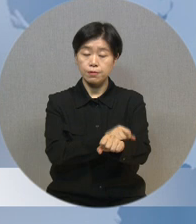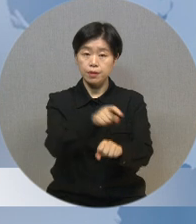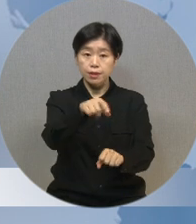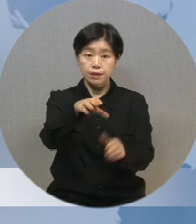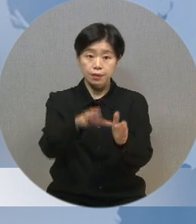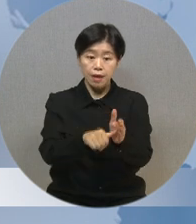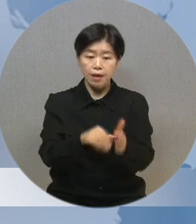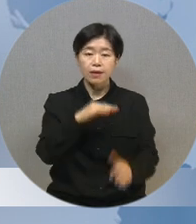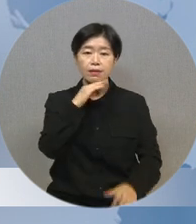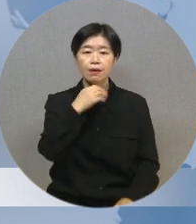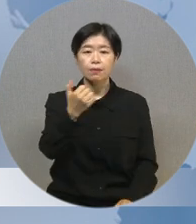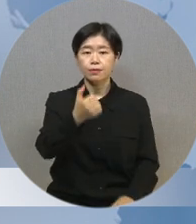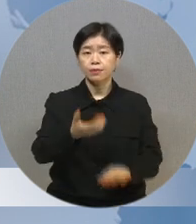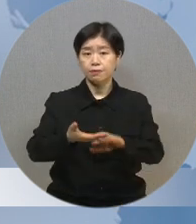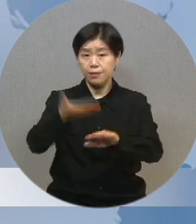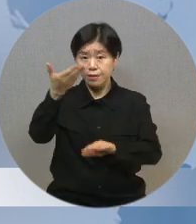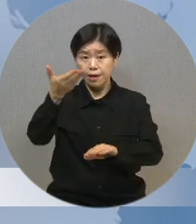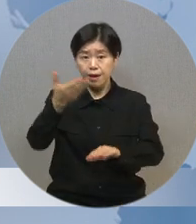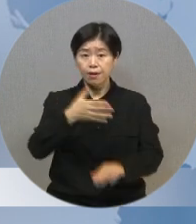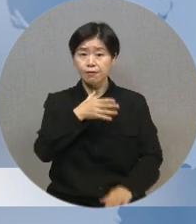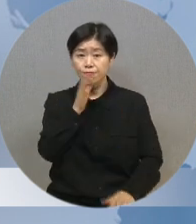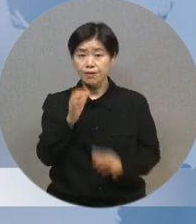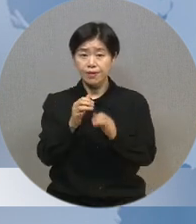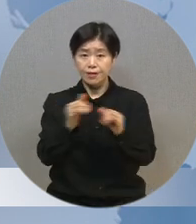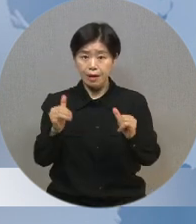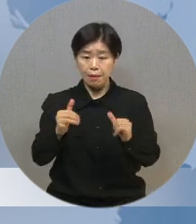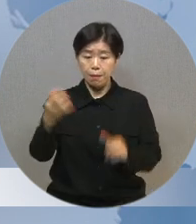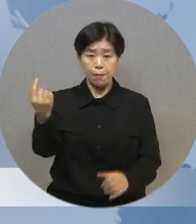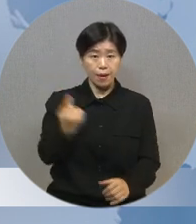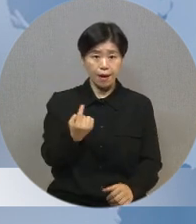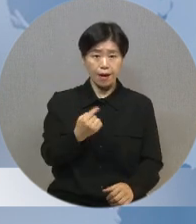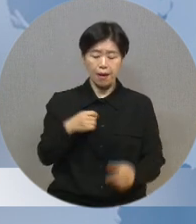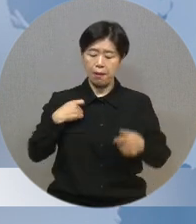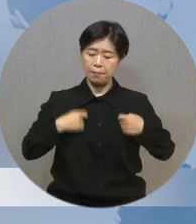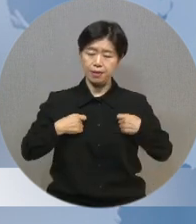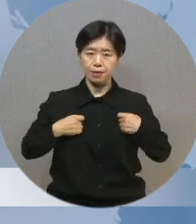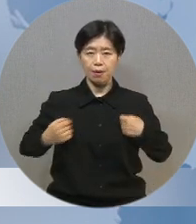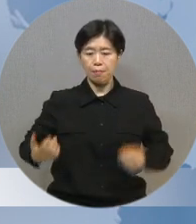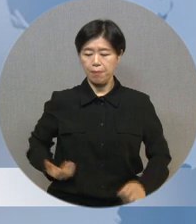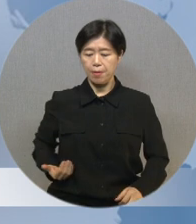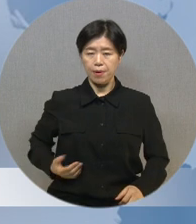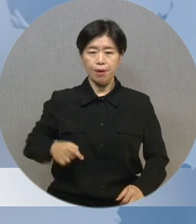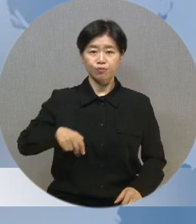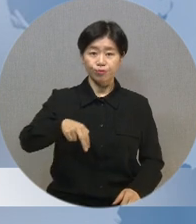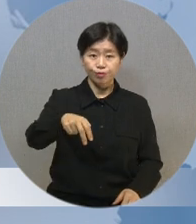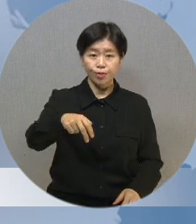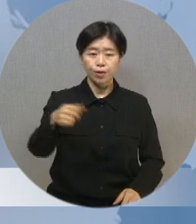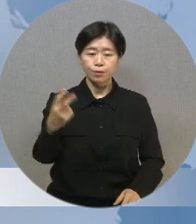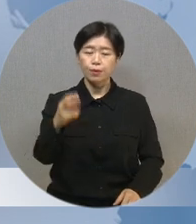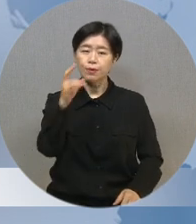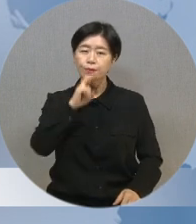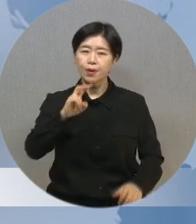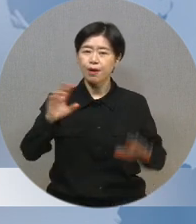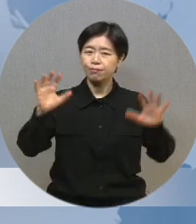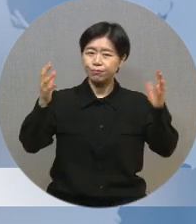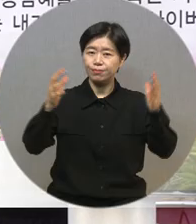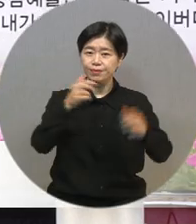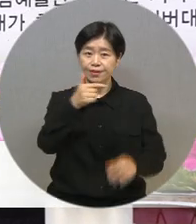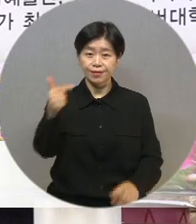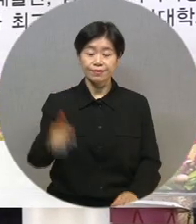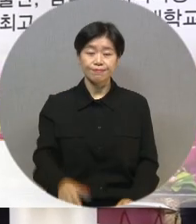50세 이상의 시니어들이 참여한 패션쇼와 다양한 초대 가수들의 무대가 펼쳐져 관객들에게 큰 호응을 얻었다고